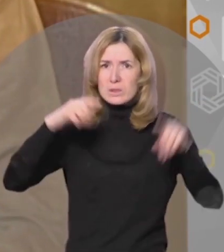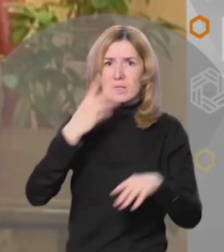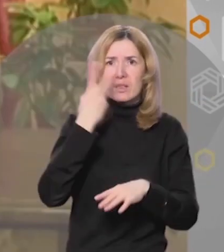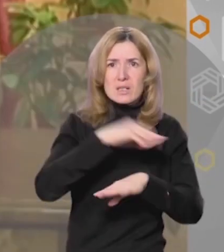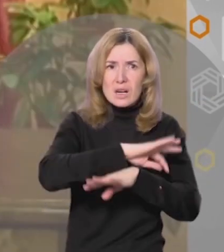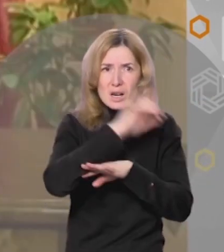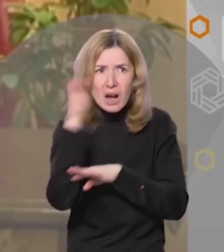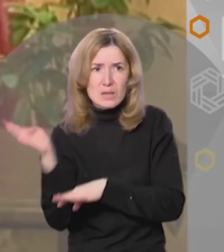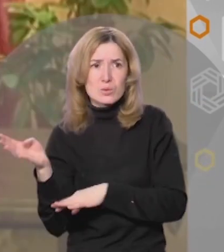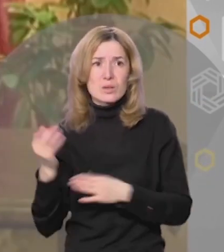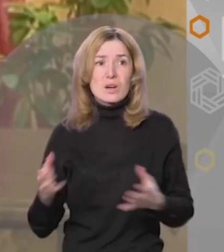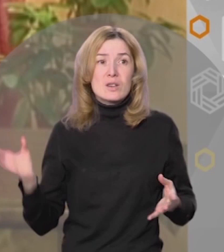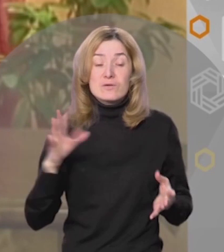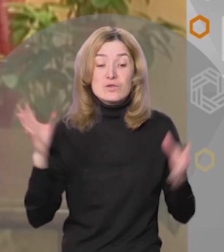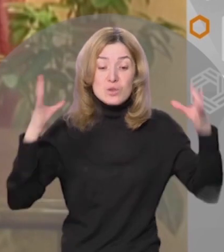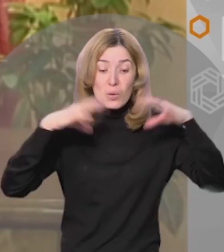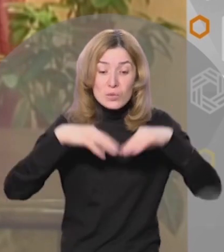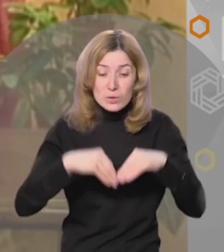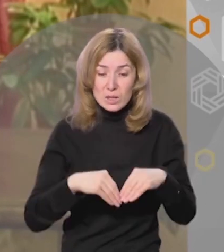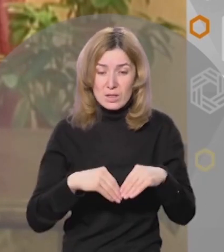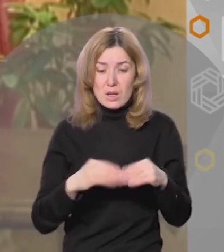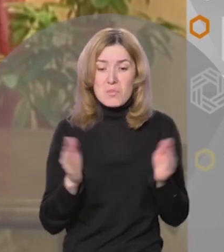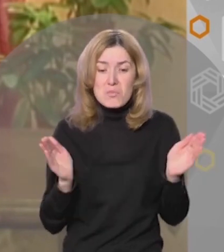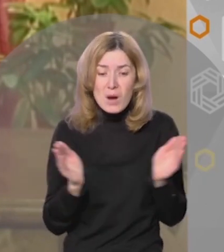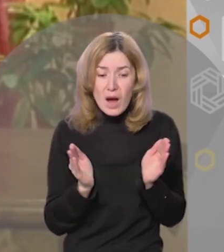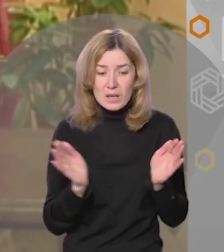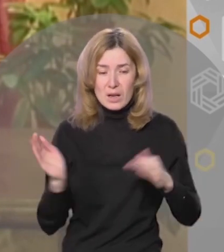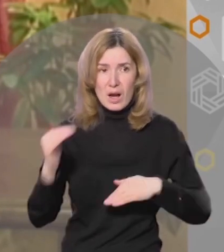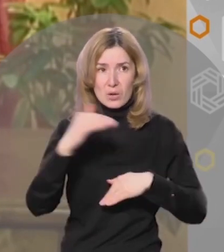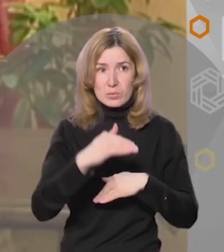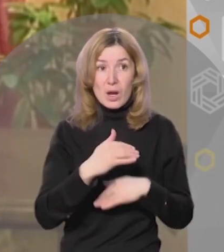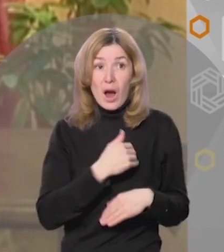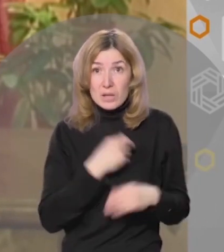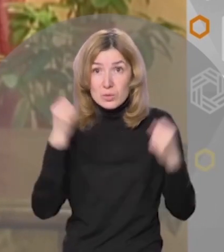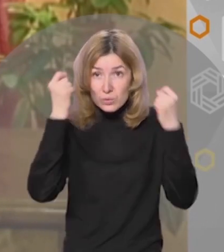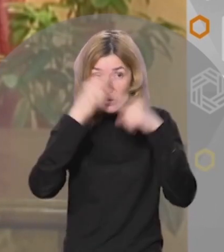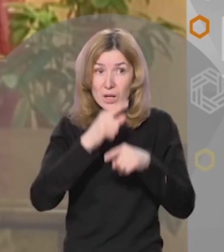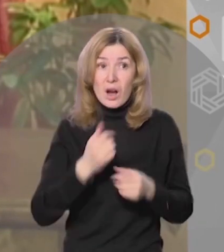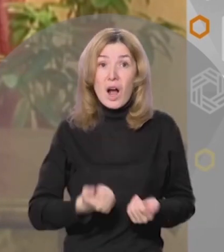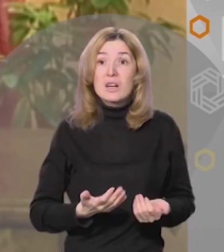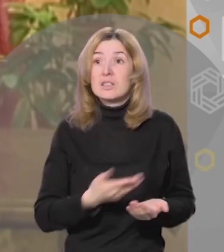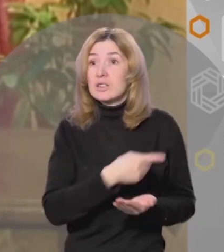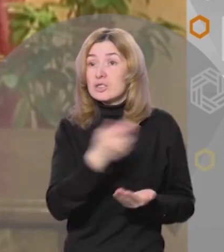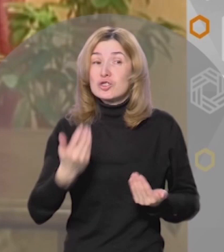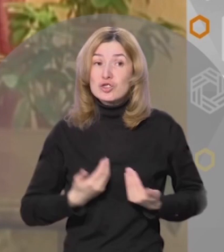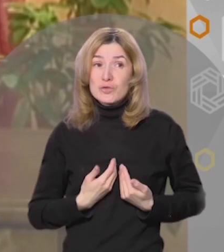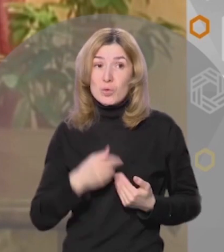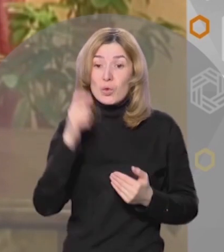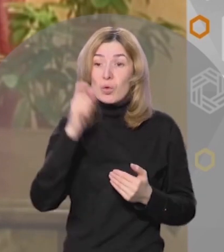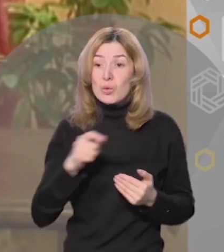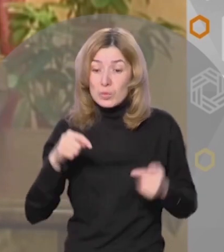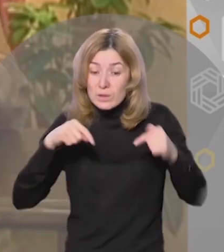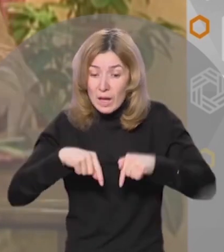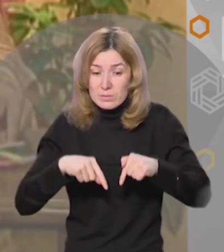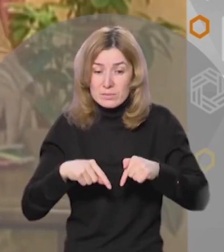радуг. И все это внутри маленькой коробочки. А хотите узнать, как живут ее обитатели –